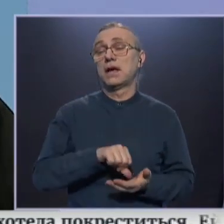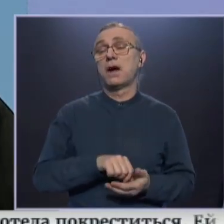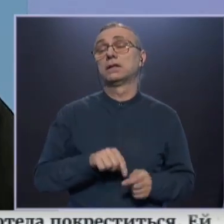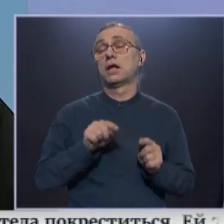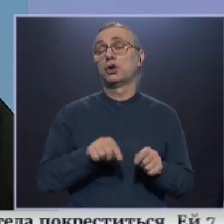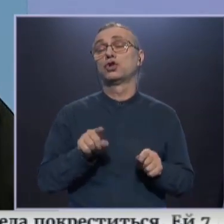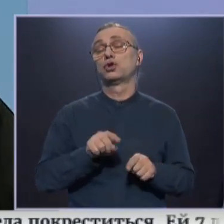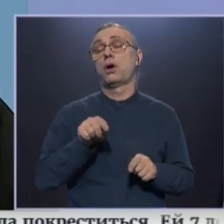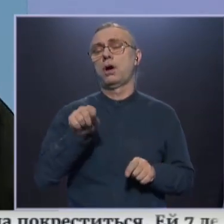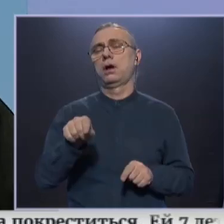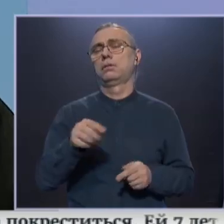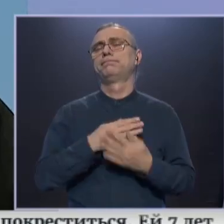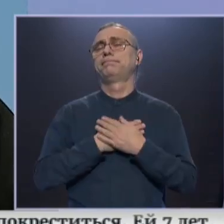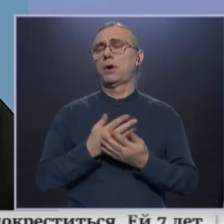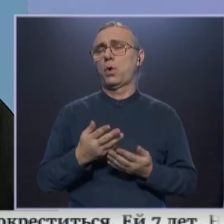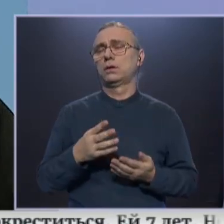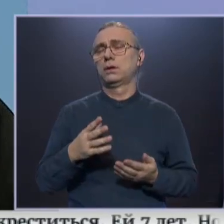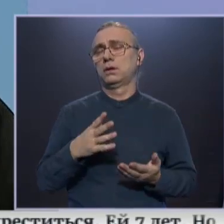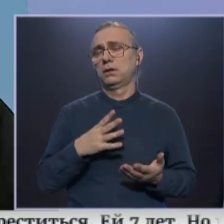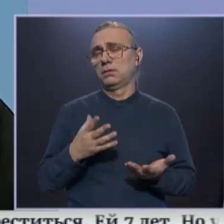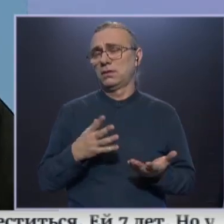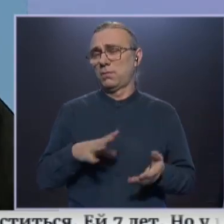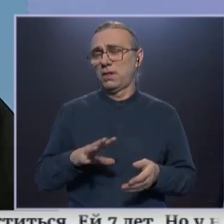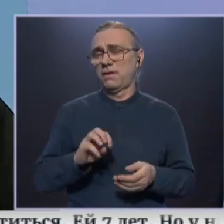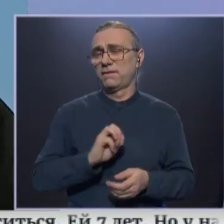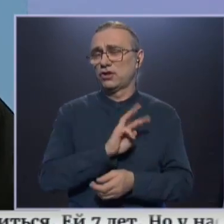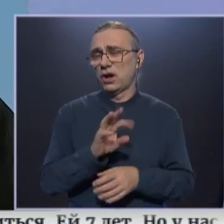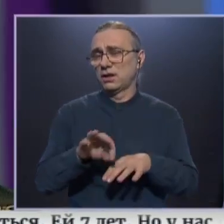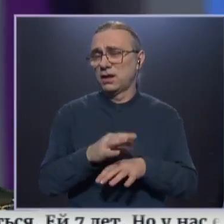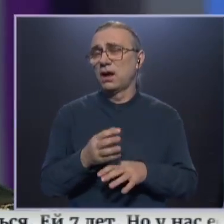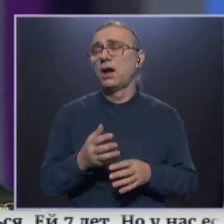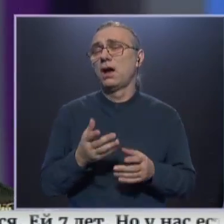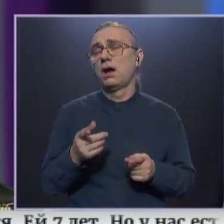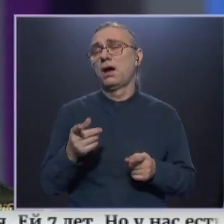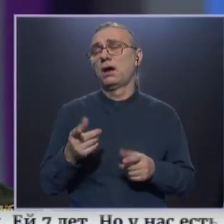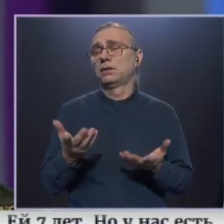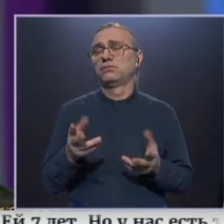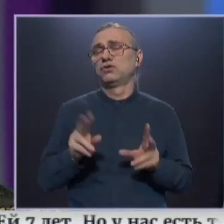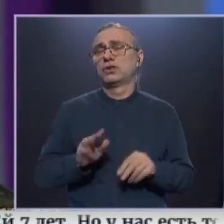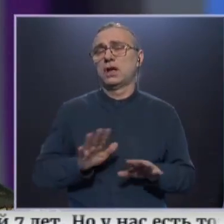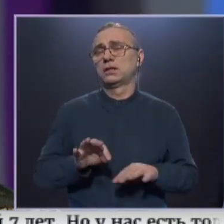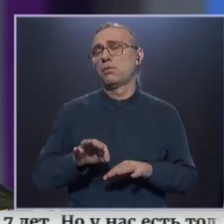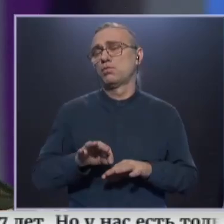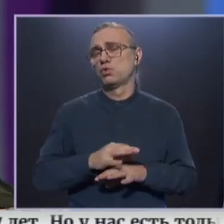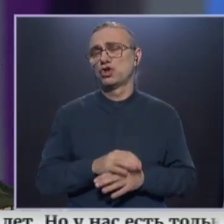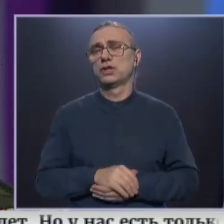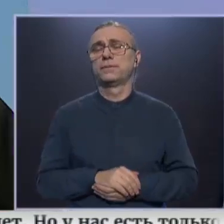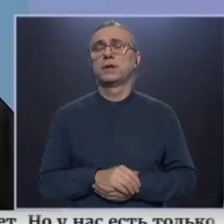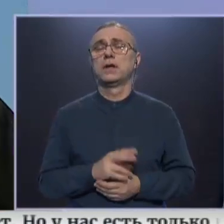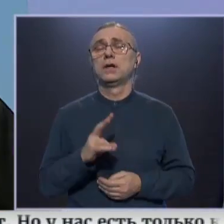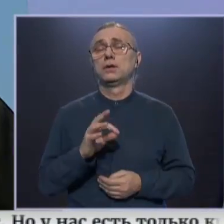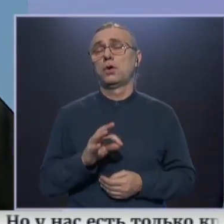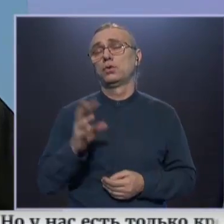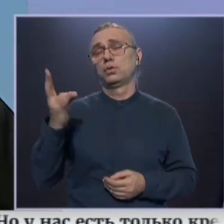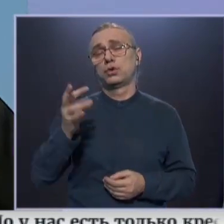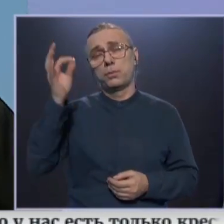нельзя. Но, тем не менее, надо помнить, что вот молитва, которая дается, это же не молитва из таинства, не молитва